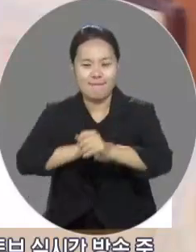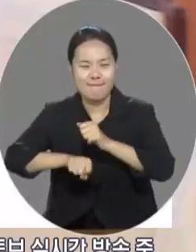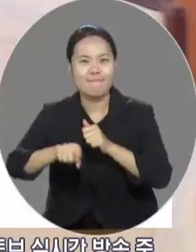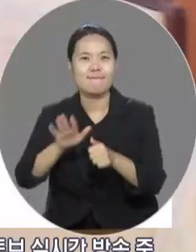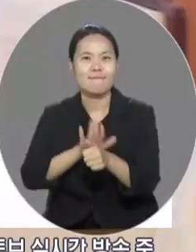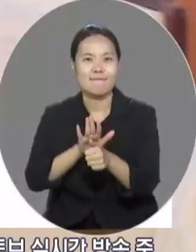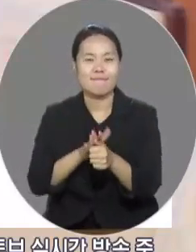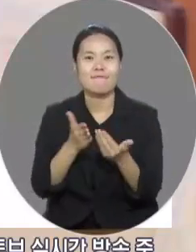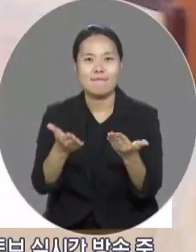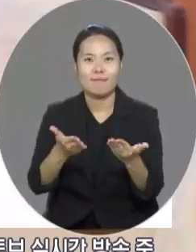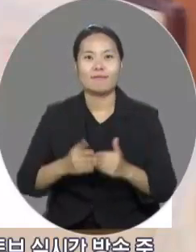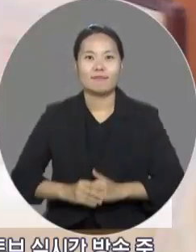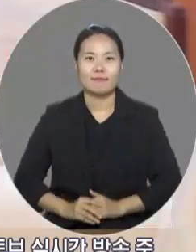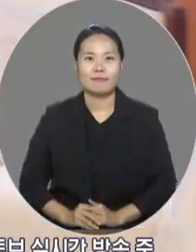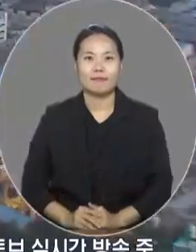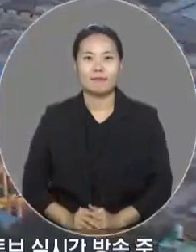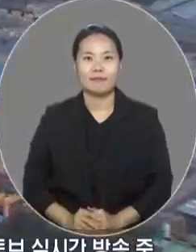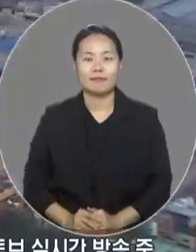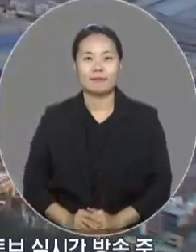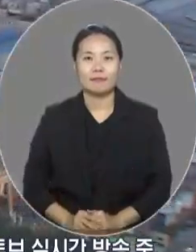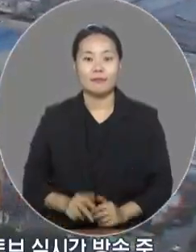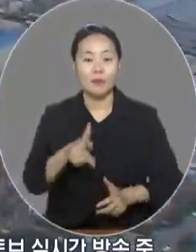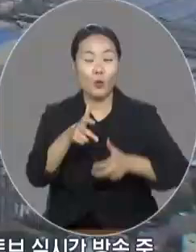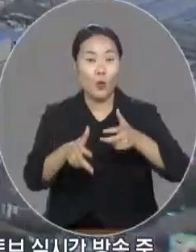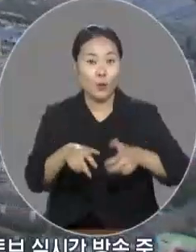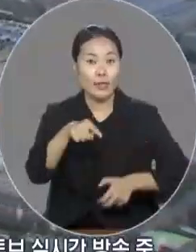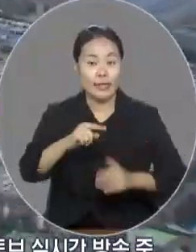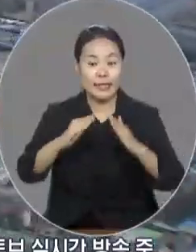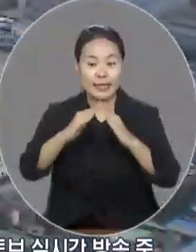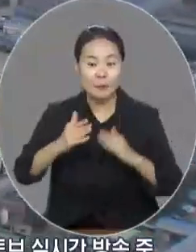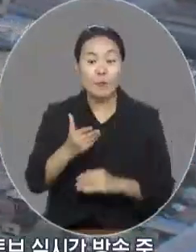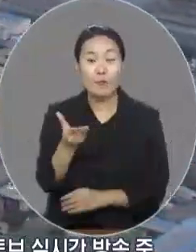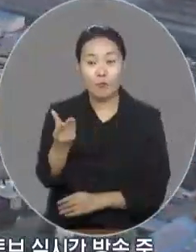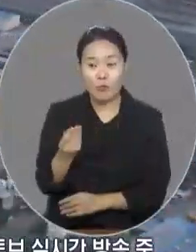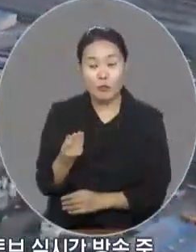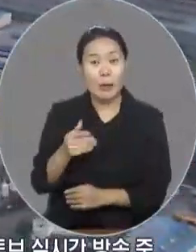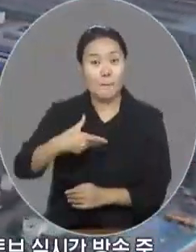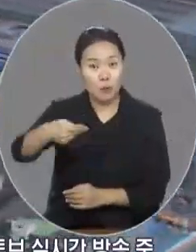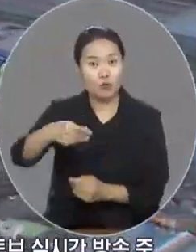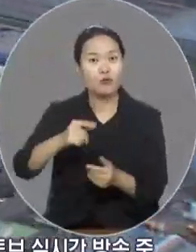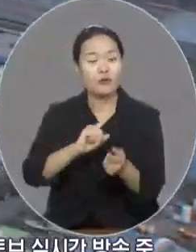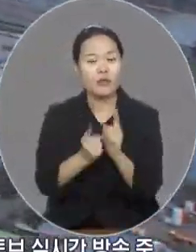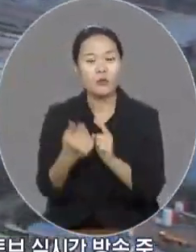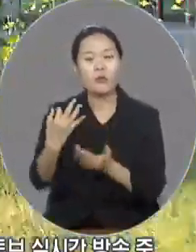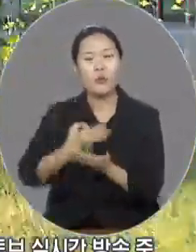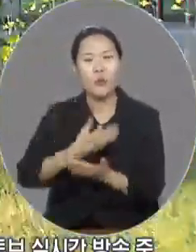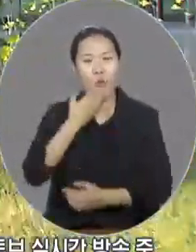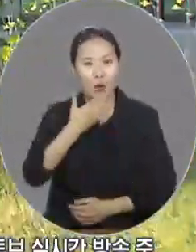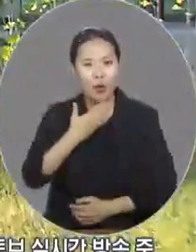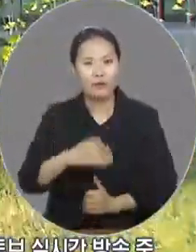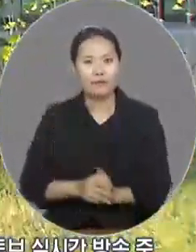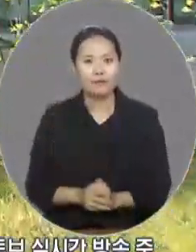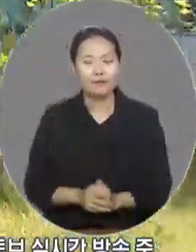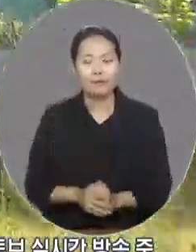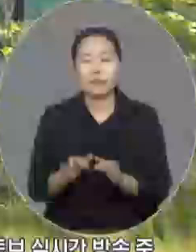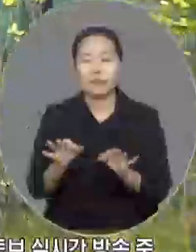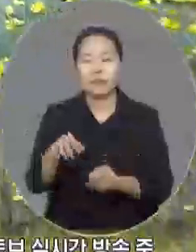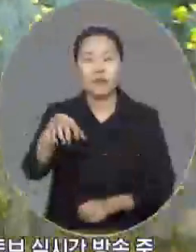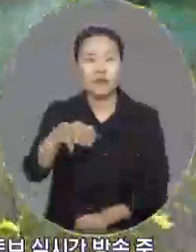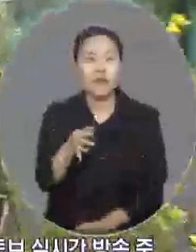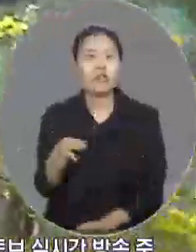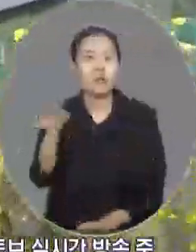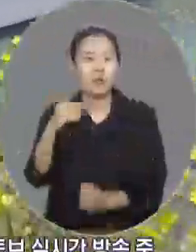적극적으로 지원하겠습니다. 공장들은 지붕을 빌려주는 대신 임대 수익과 함께